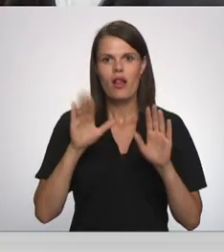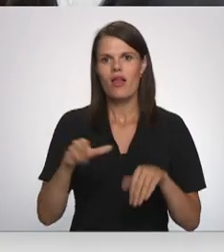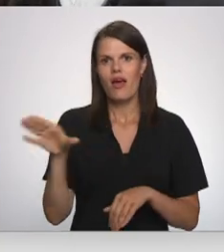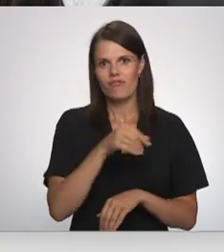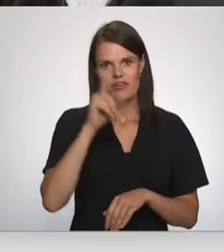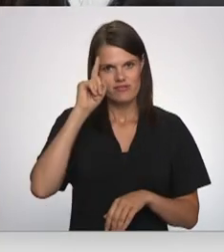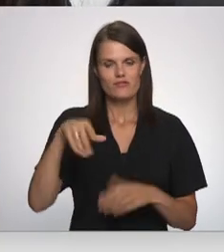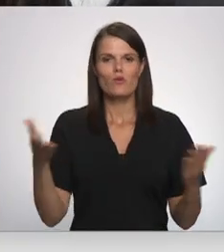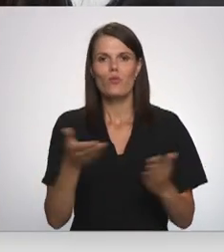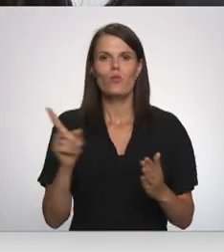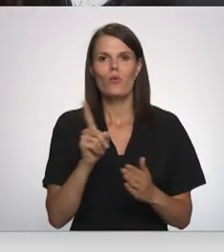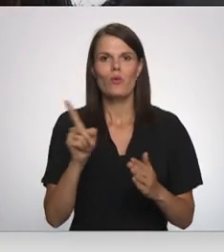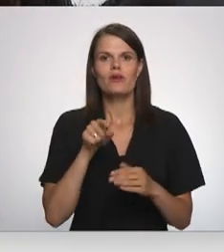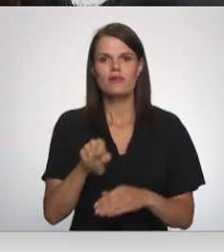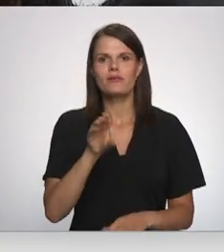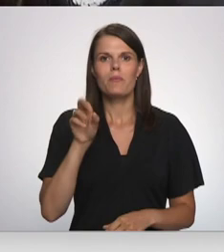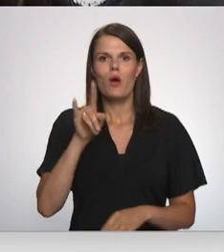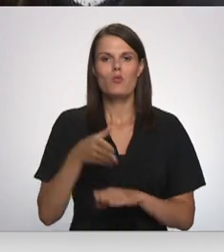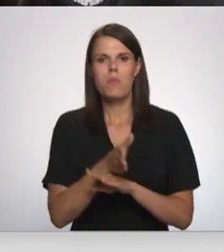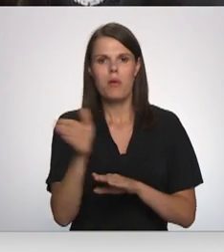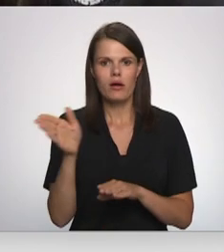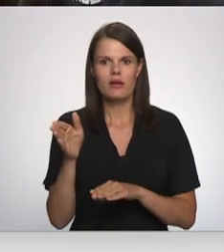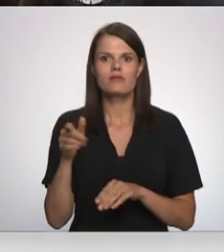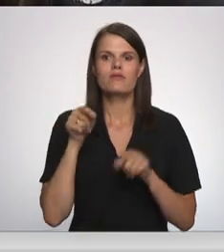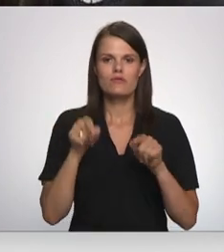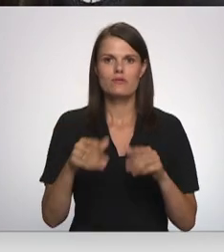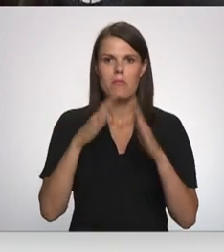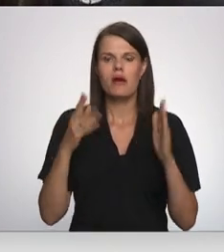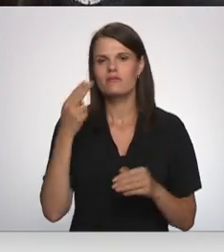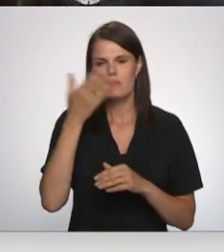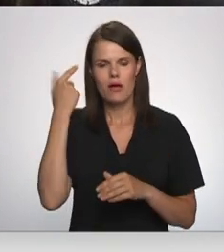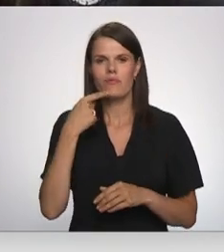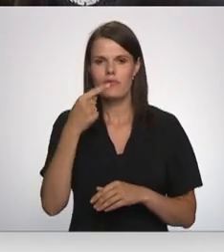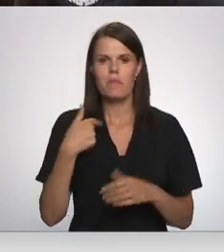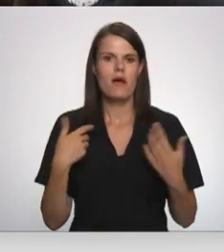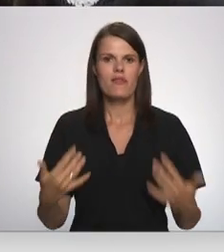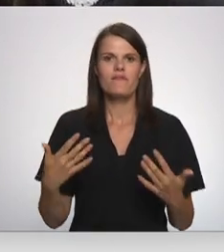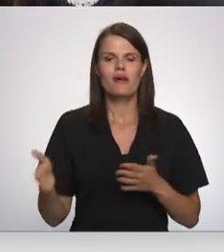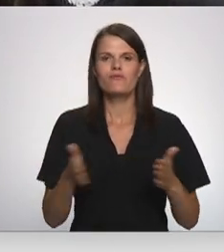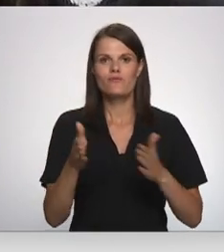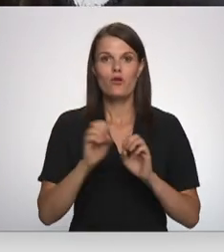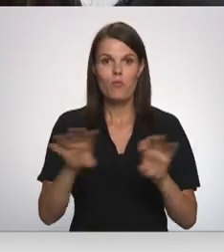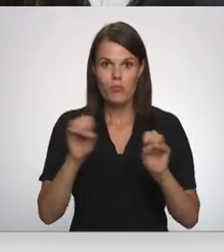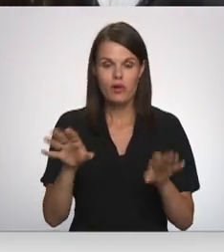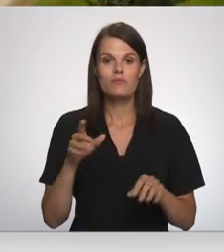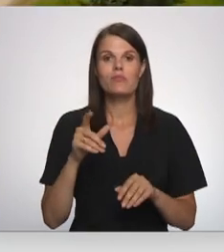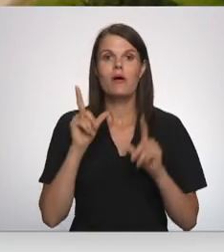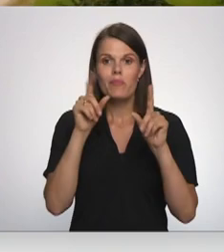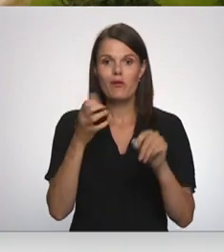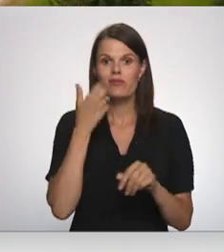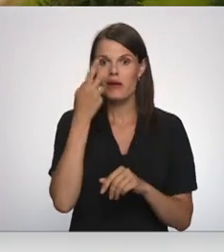mēru pagrieziens. Ja tā kā bija Bobs, tad šīs mājas saimnieks teica, tā, man viegli ceļu izstāstīt, brauc, kamēr redzi Bobu un tā